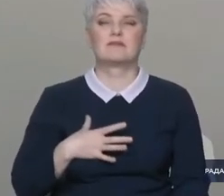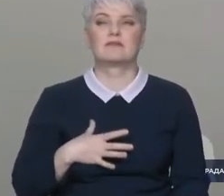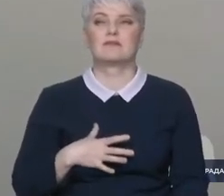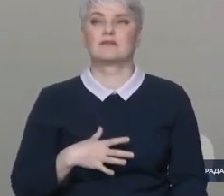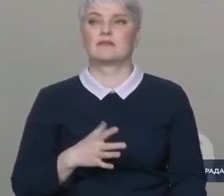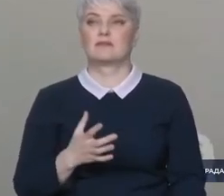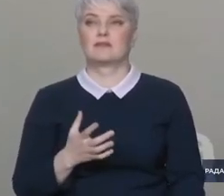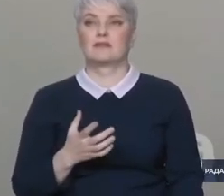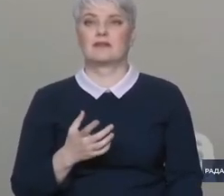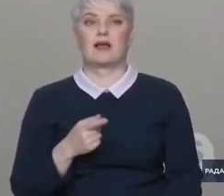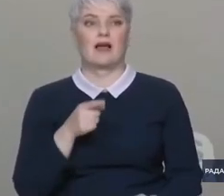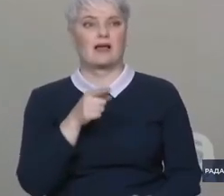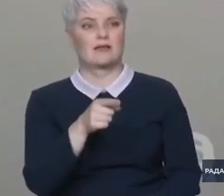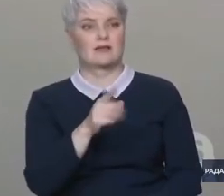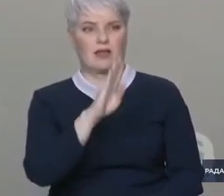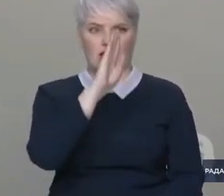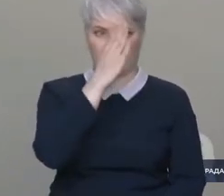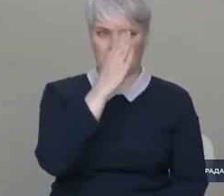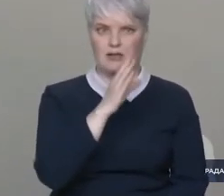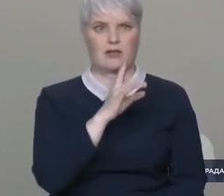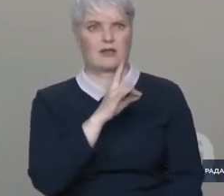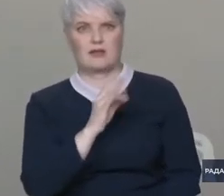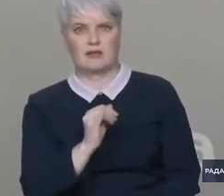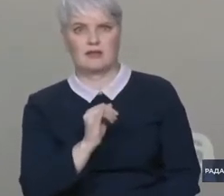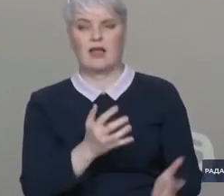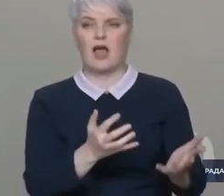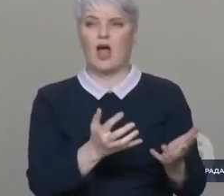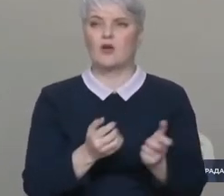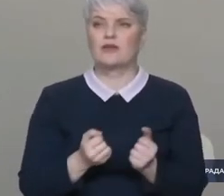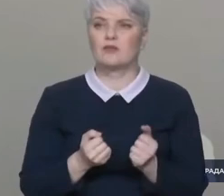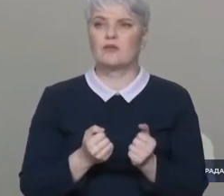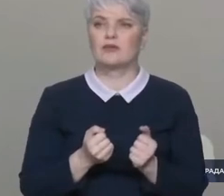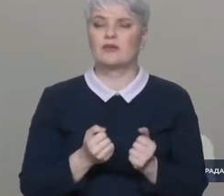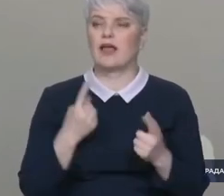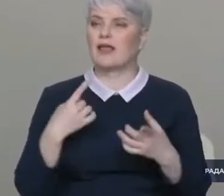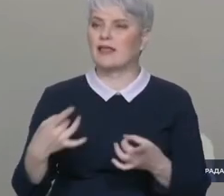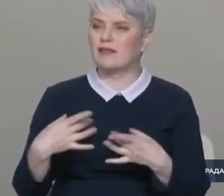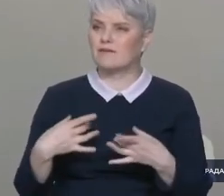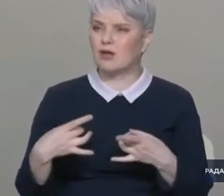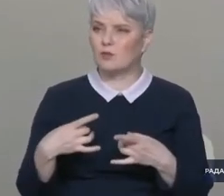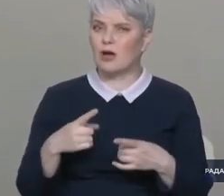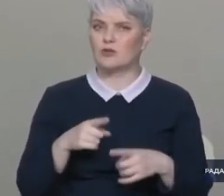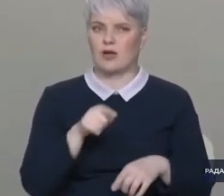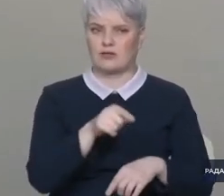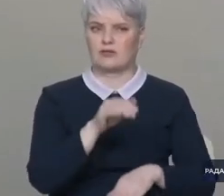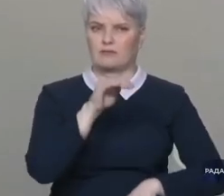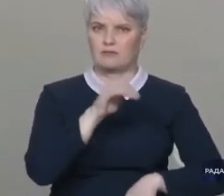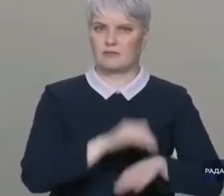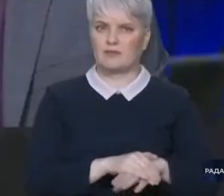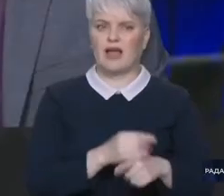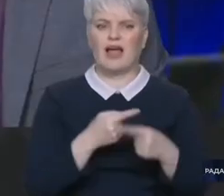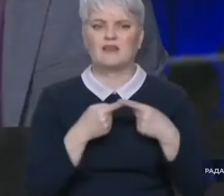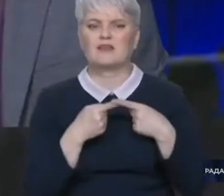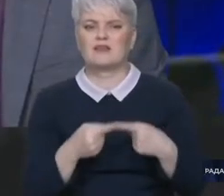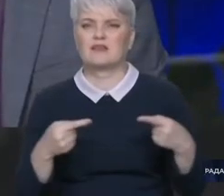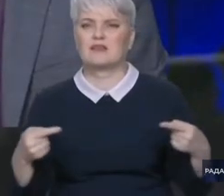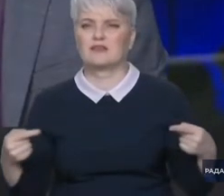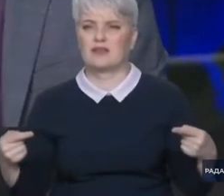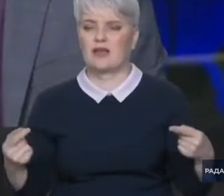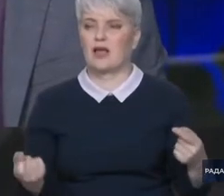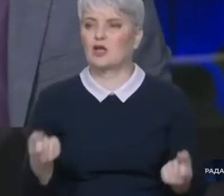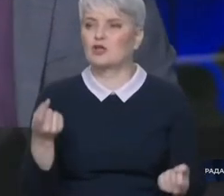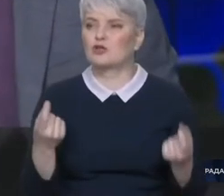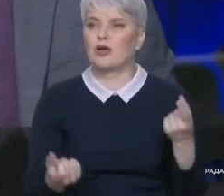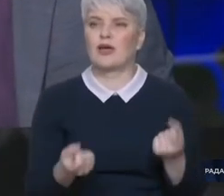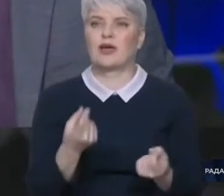доводилося визнавати людей колаборантами і отримувати інформацію, підтверджуючу з різних